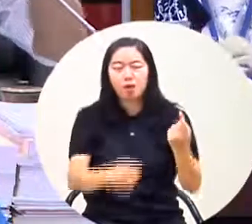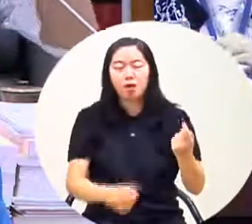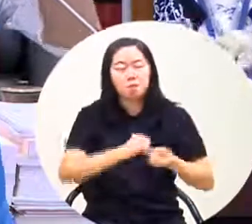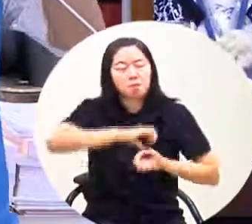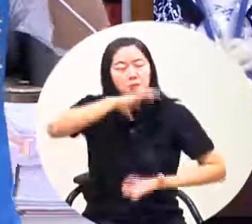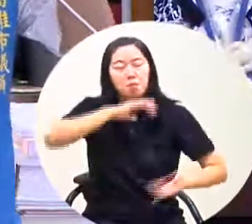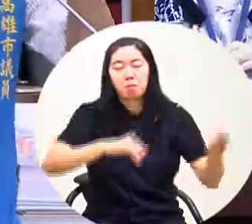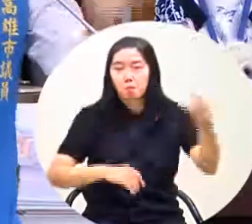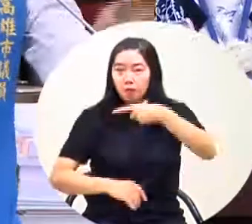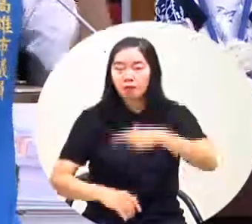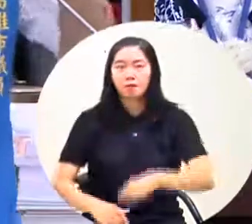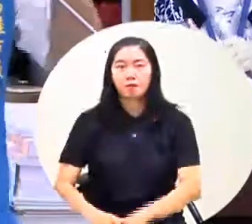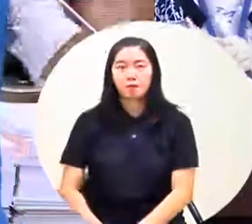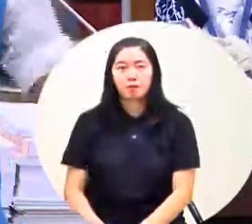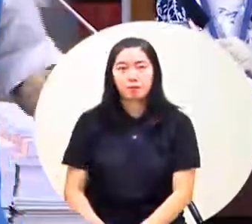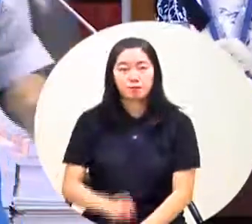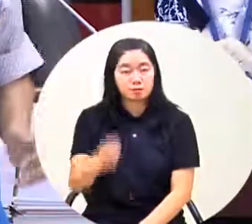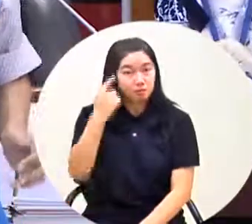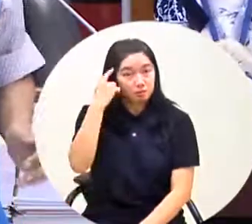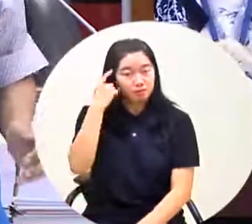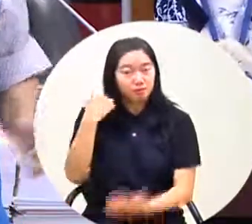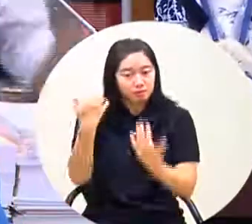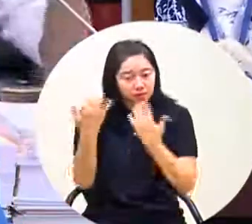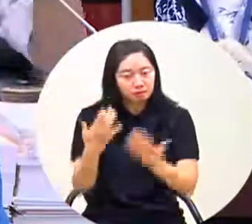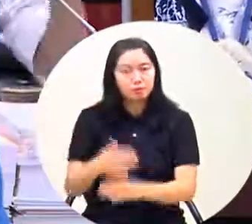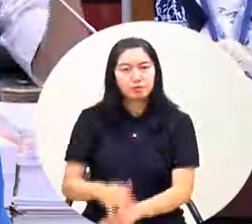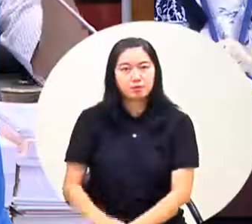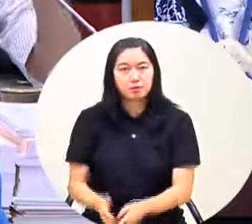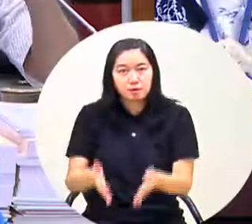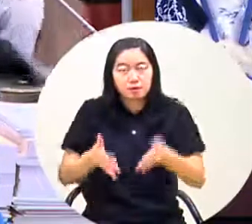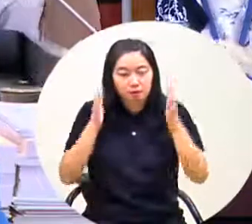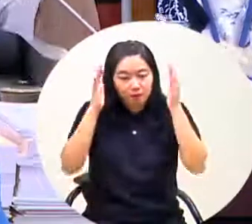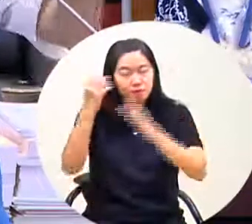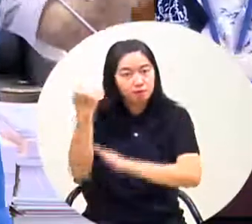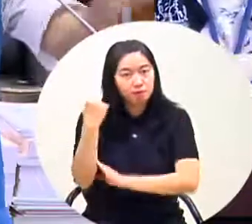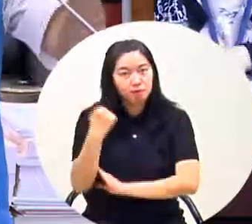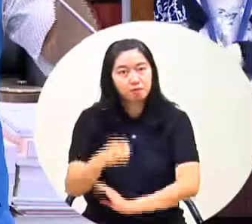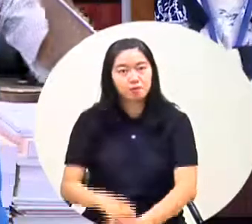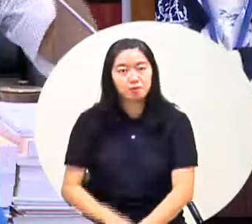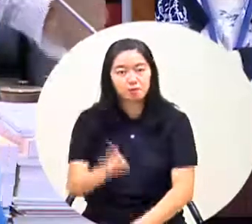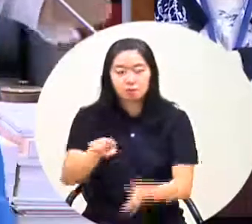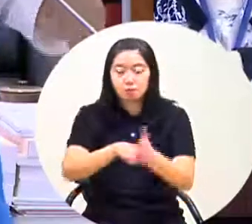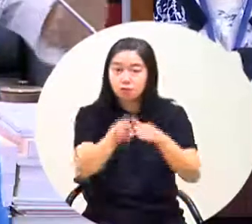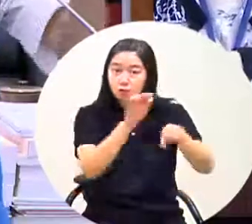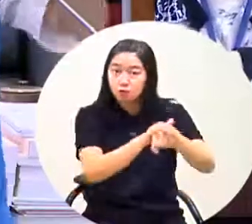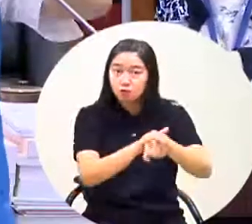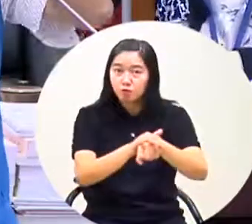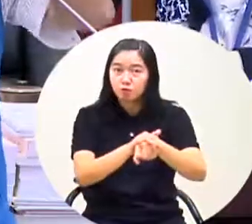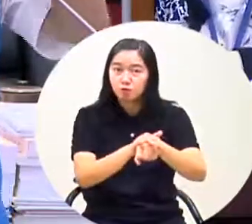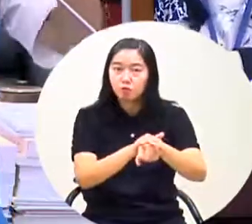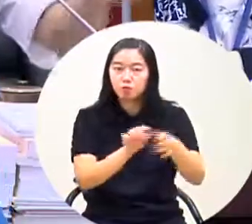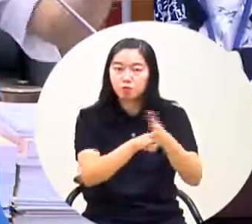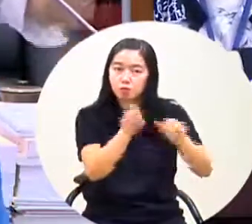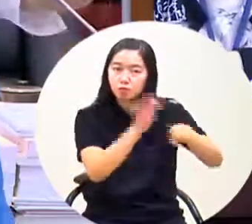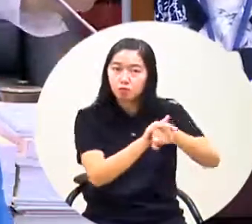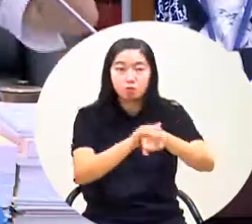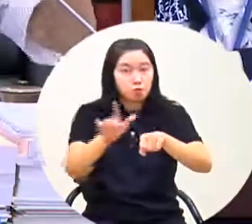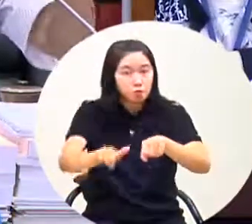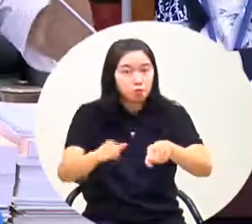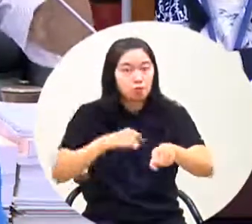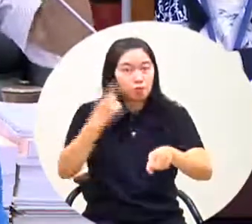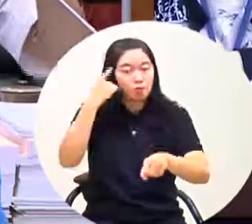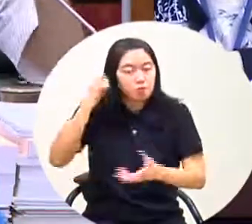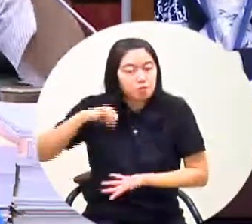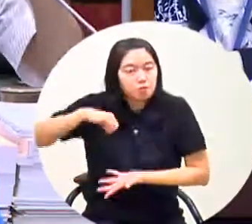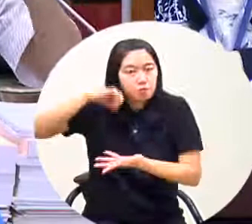长要认真去思考的一个问题。反而你是一个专家学者嘛，甚至你要提供一套